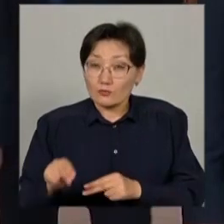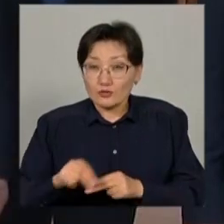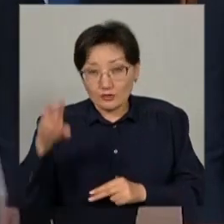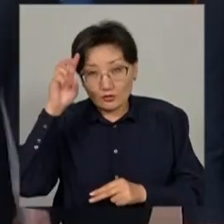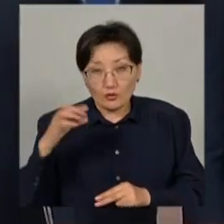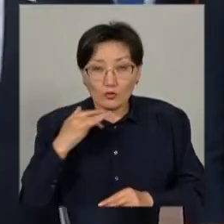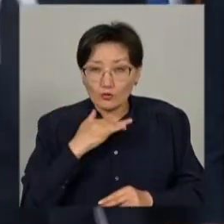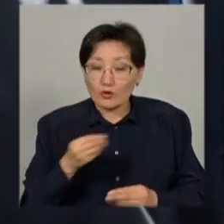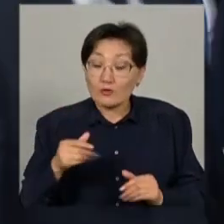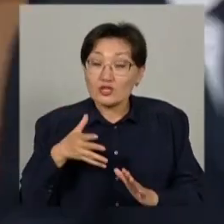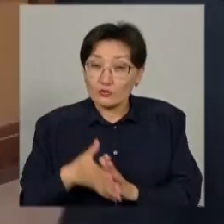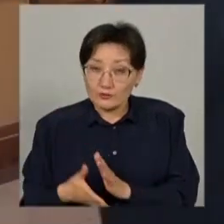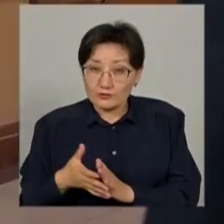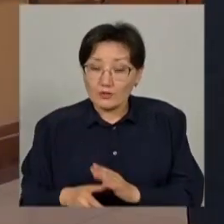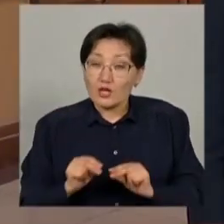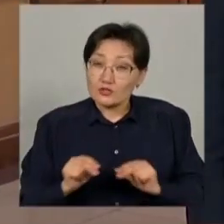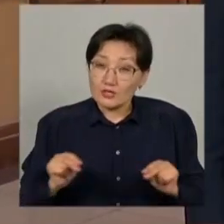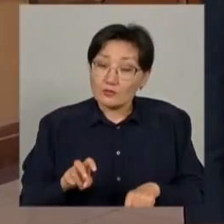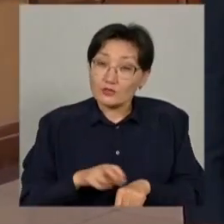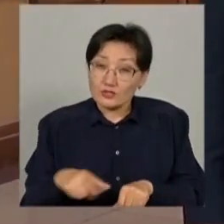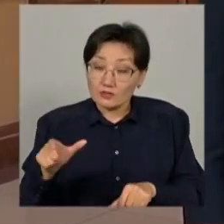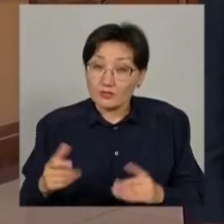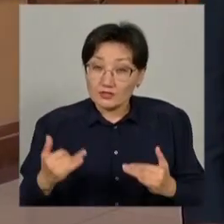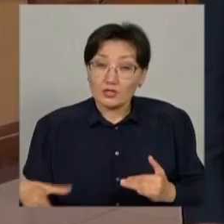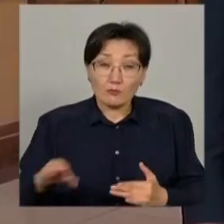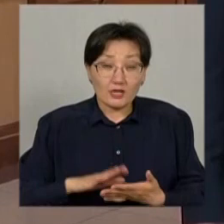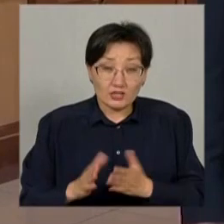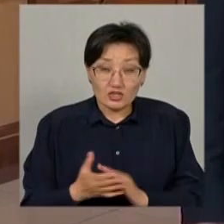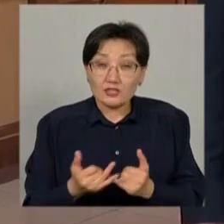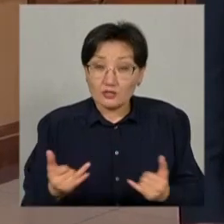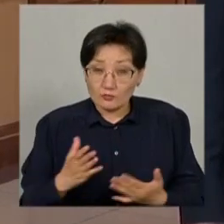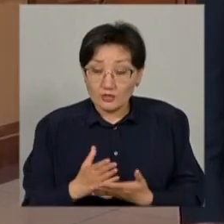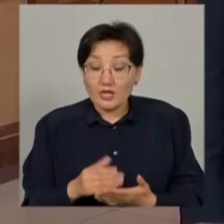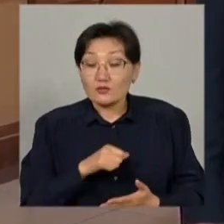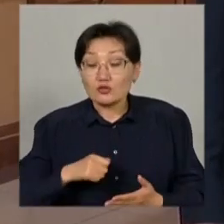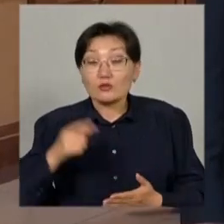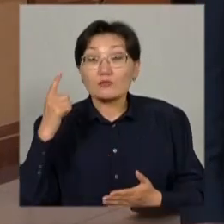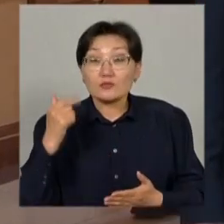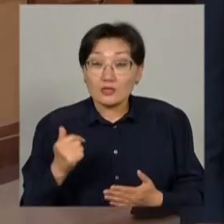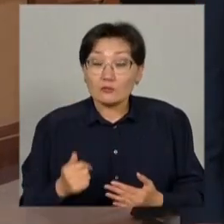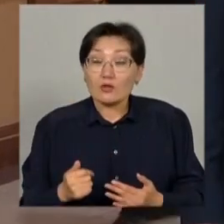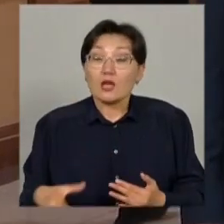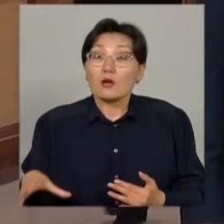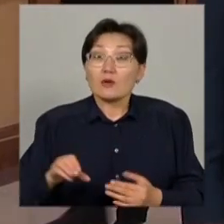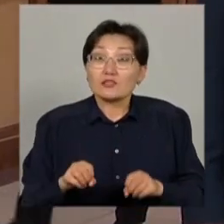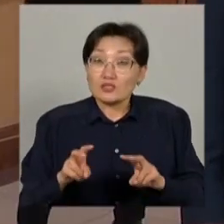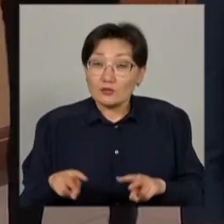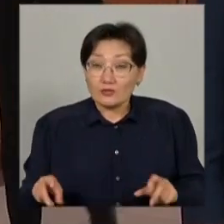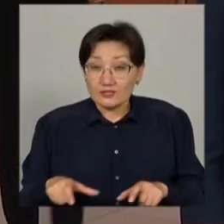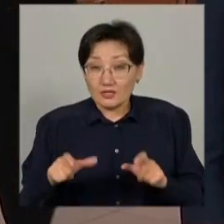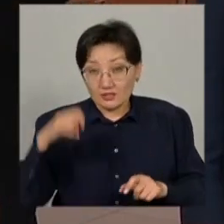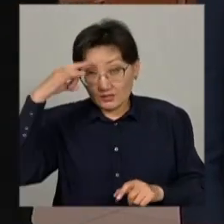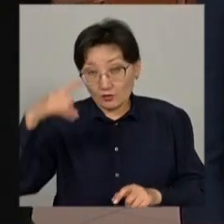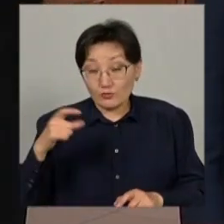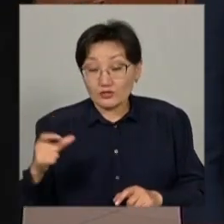көп күш жұмсайтыны белгілі. Мұғалім, дәрігерлерге қазір барлық жағдай жасалып жатыр, өздеріңіз білесіздер. Сұраныстағы кадрлер ел